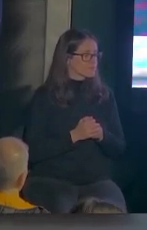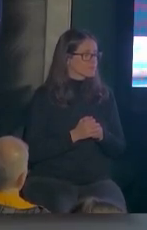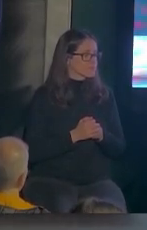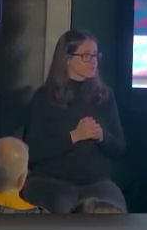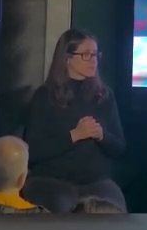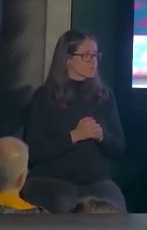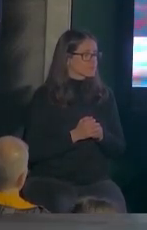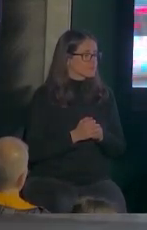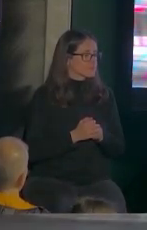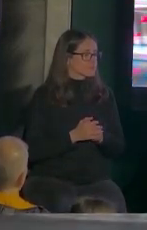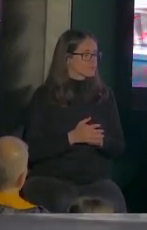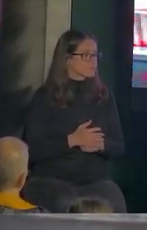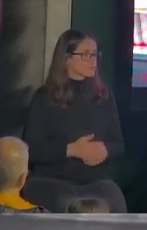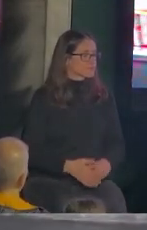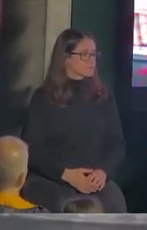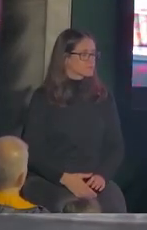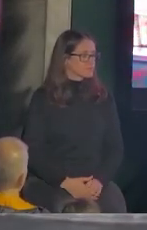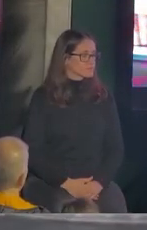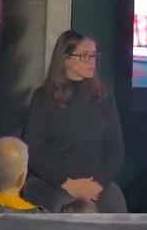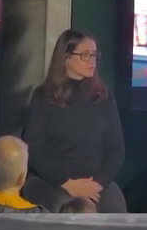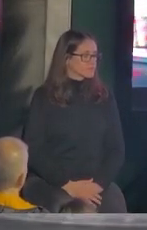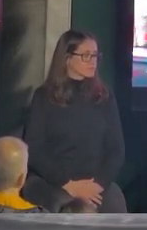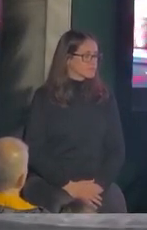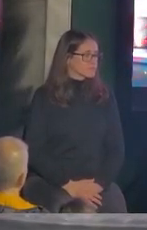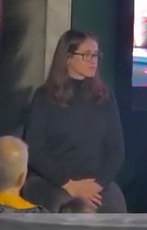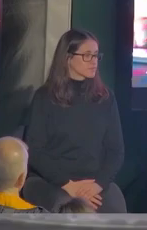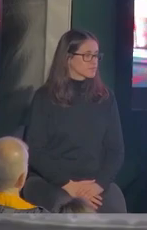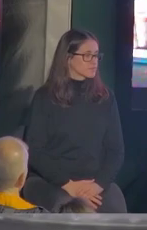Vale, perfecte.